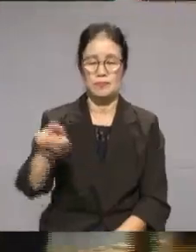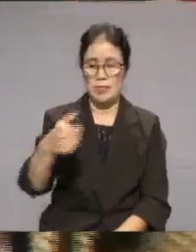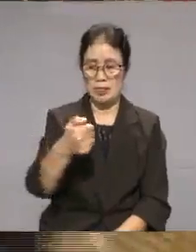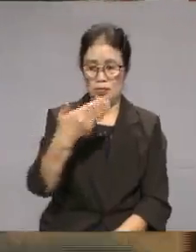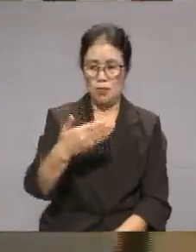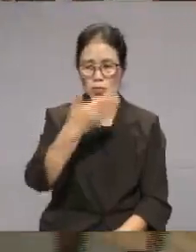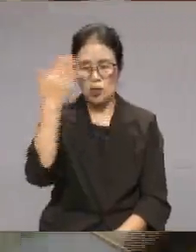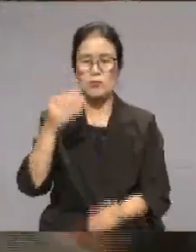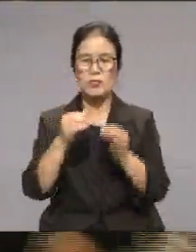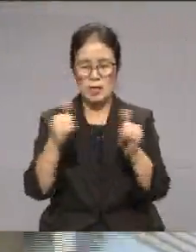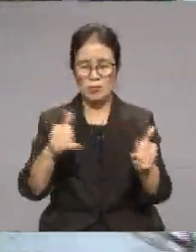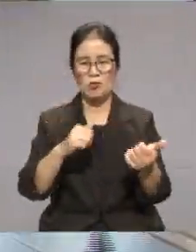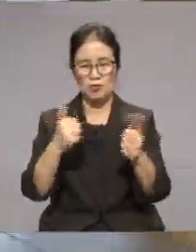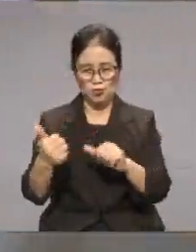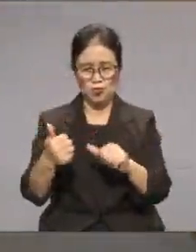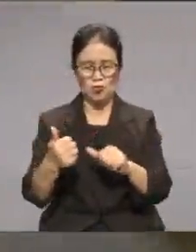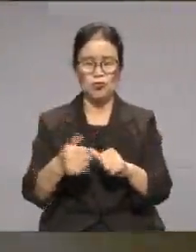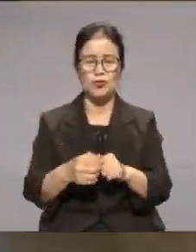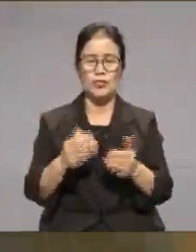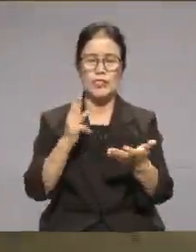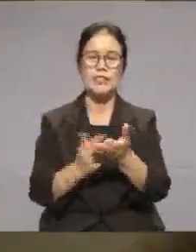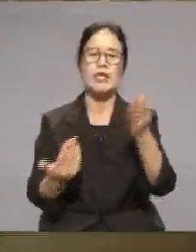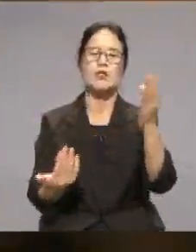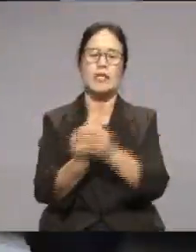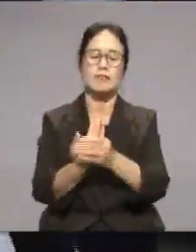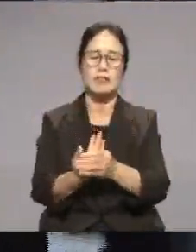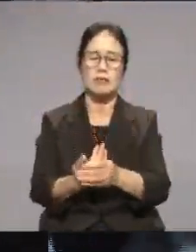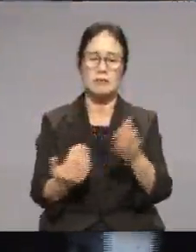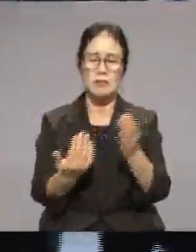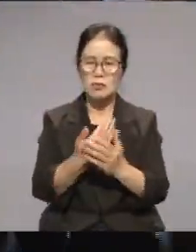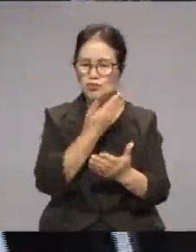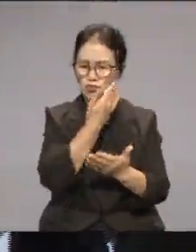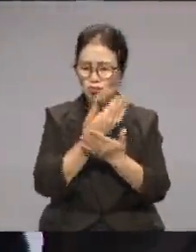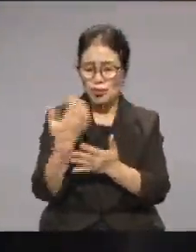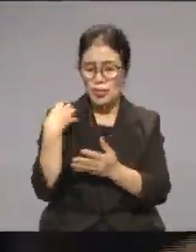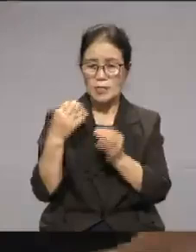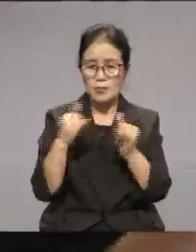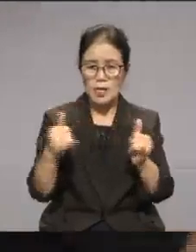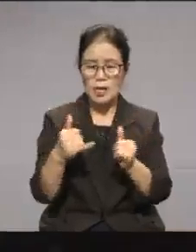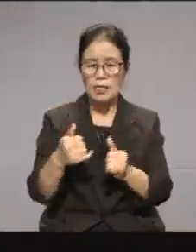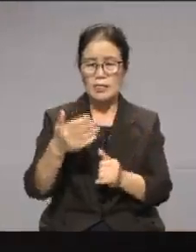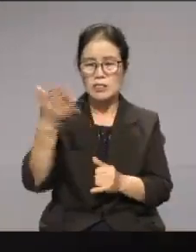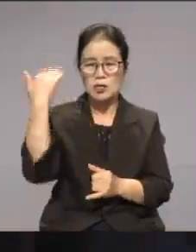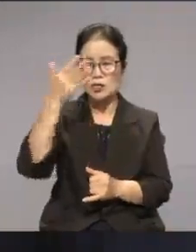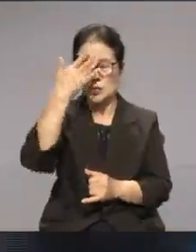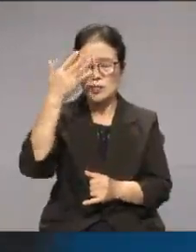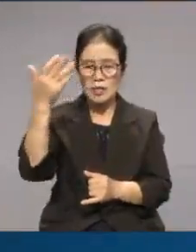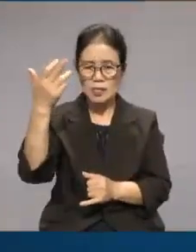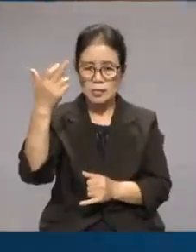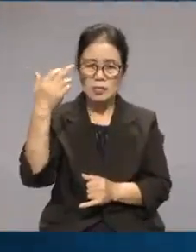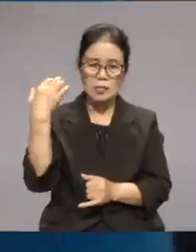159명의 젊은 생명을 앗아간 이태원 참사. 참사 핵심 책임자로 지목된 이임재 전